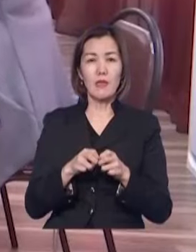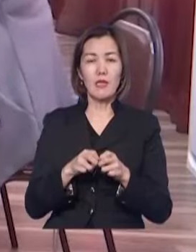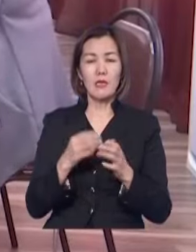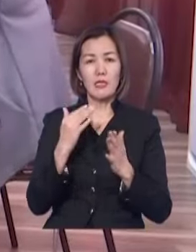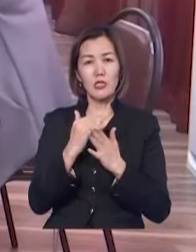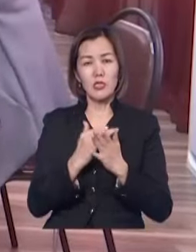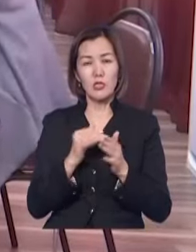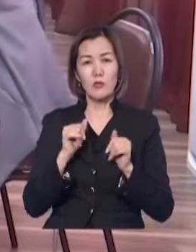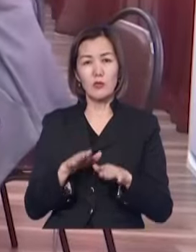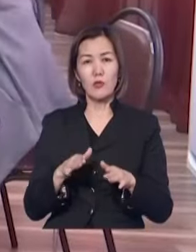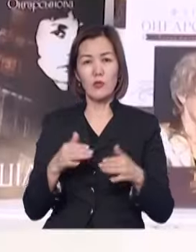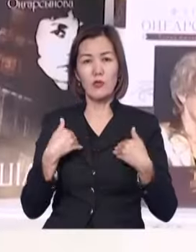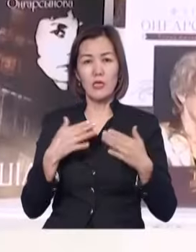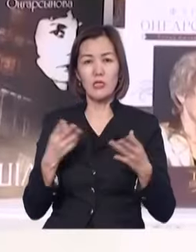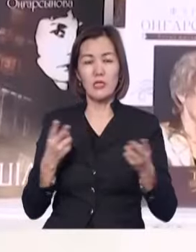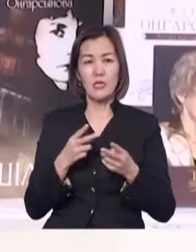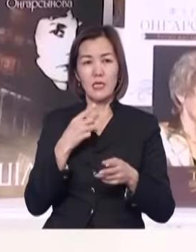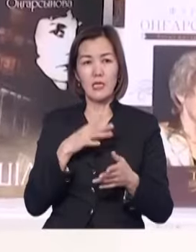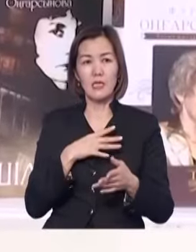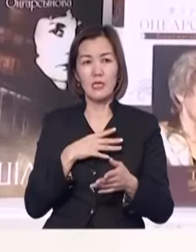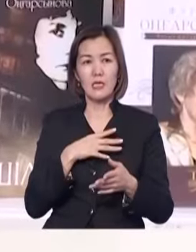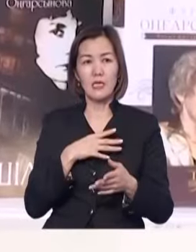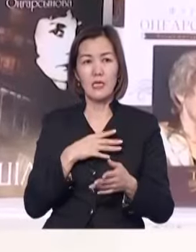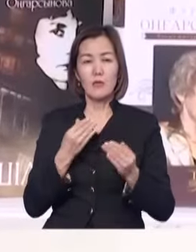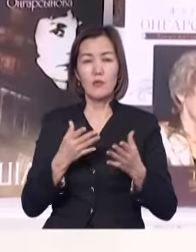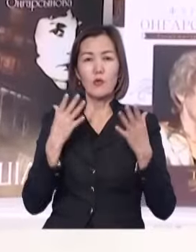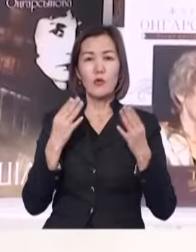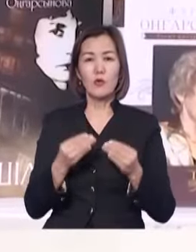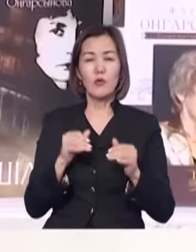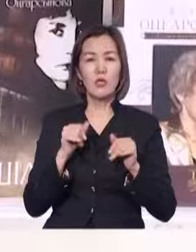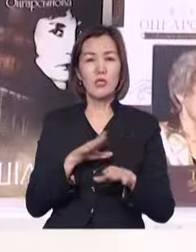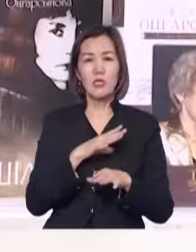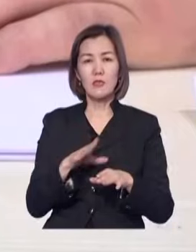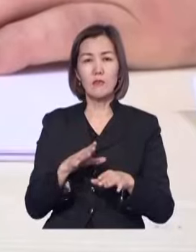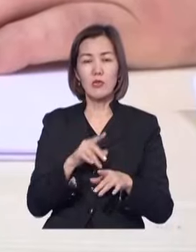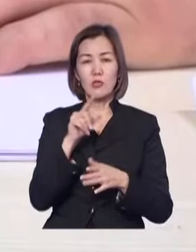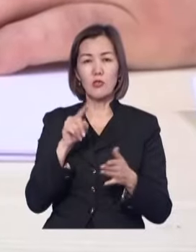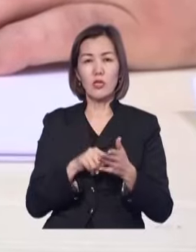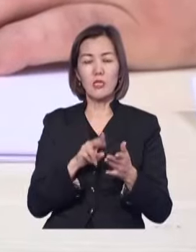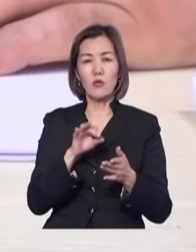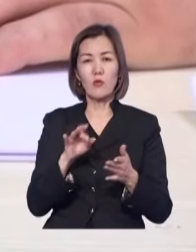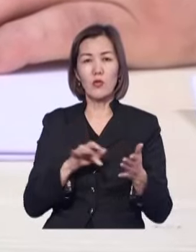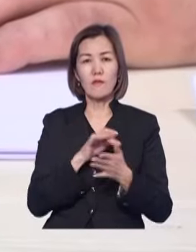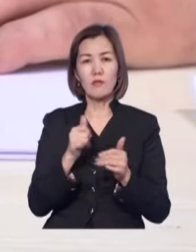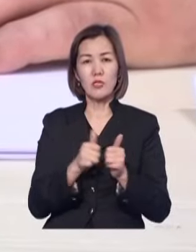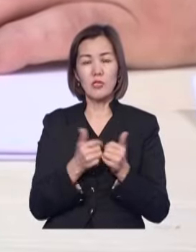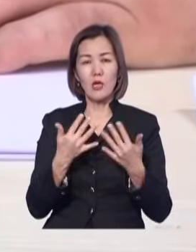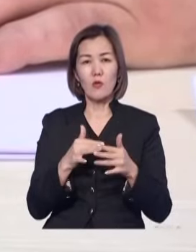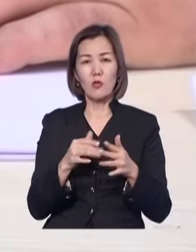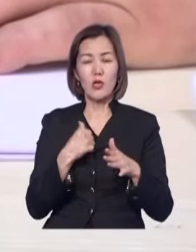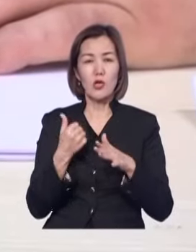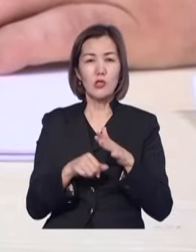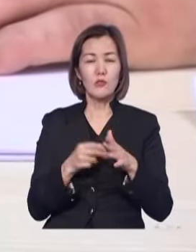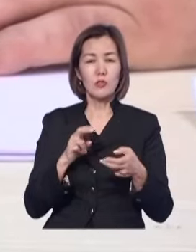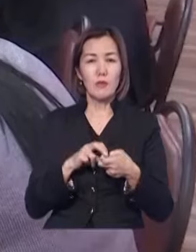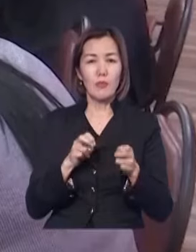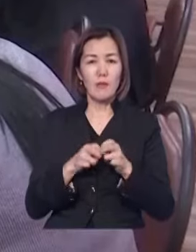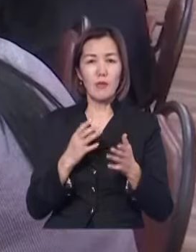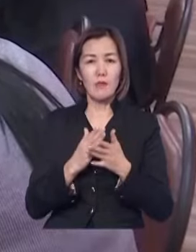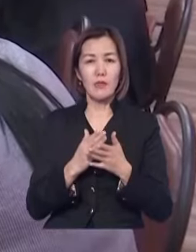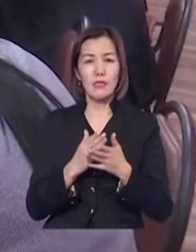тізіп, шешу жолдарын қарастыру қажеттігін айтты. Әлі күнге дейін шешілмей келе жатқан сұрақтардың бірі Қонаевқа қарасты ауылдардың жұмыссыздық